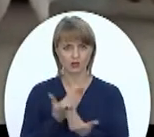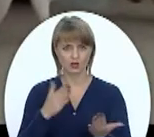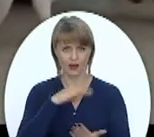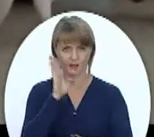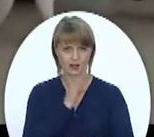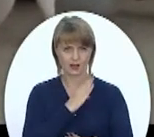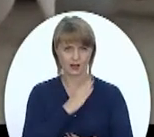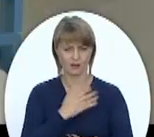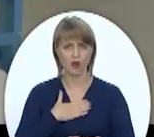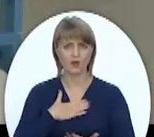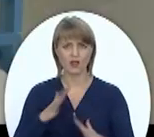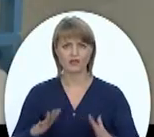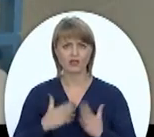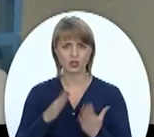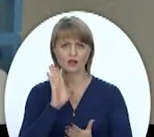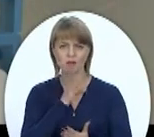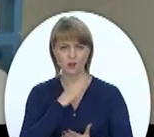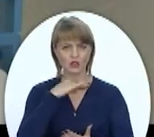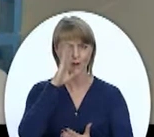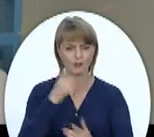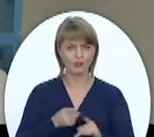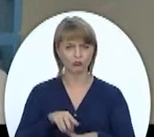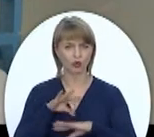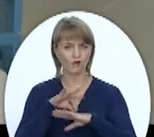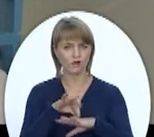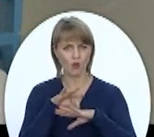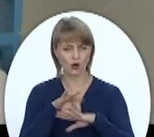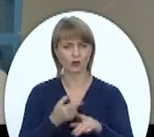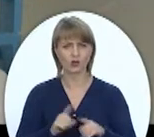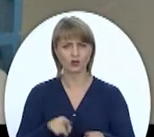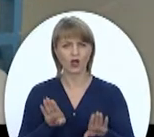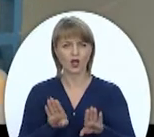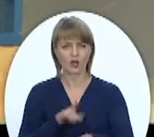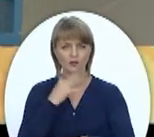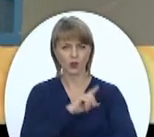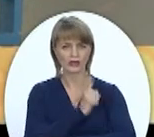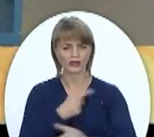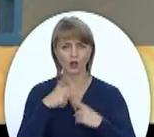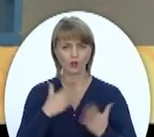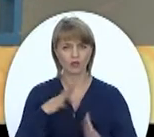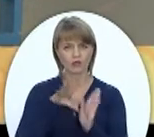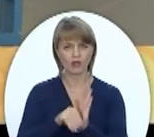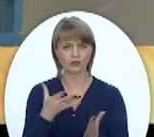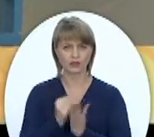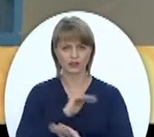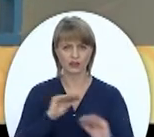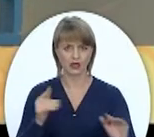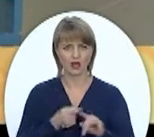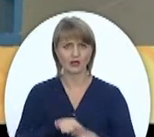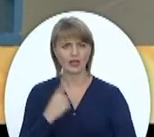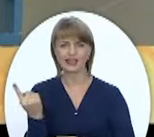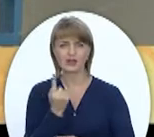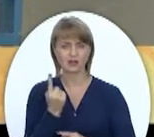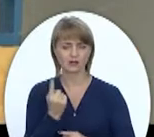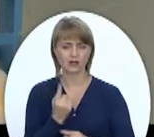родителями. У меня восхищение мамочки, папочки, которые водят, которые столько сил, любви вкладывают в детей. Это единственное, наверное,